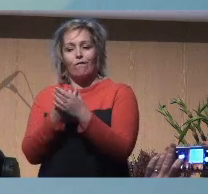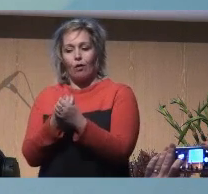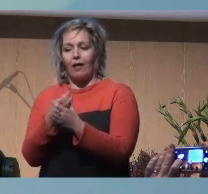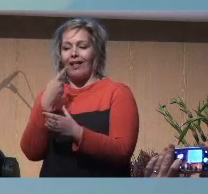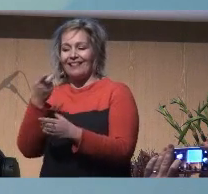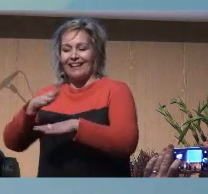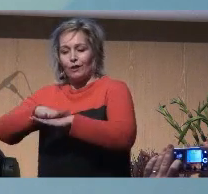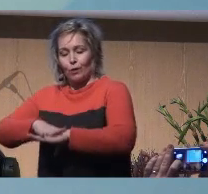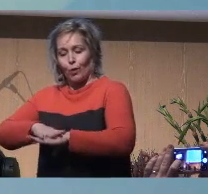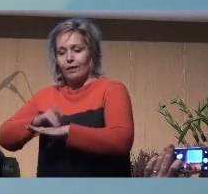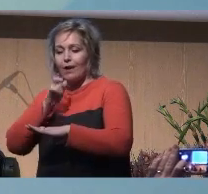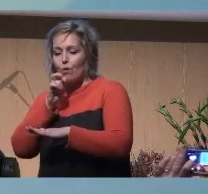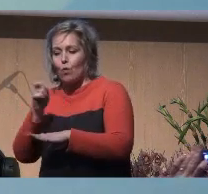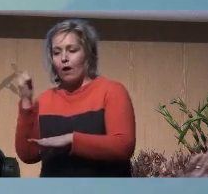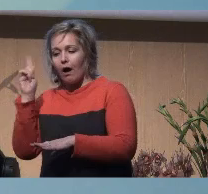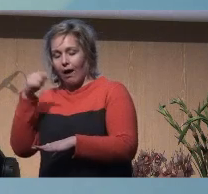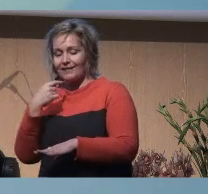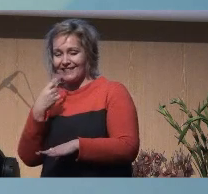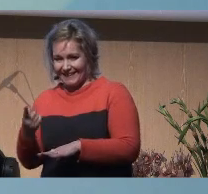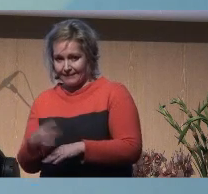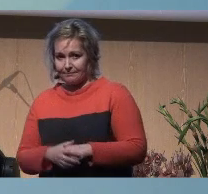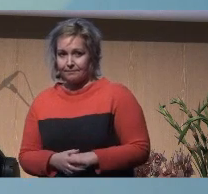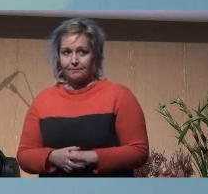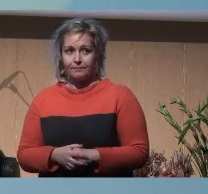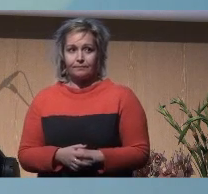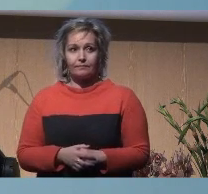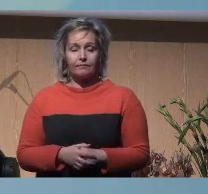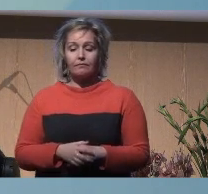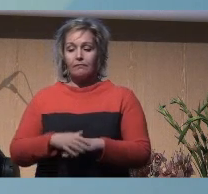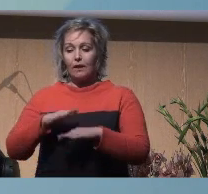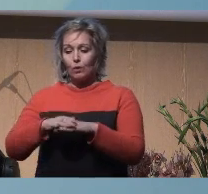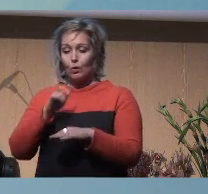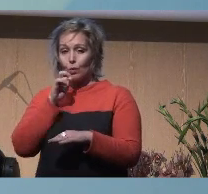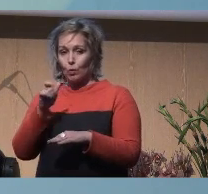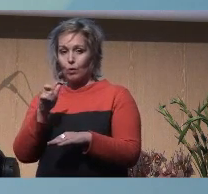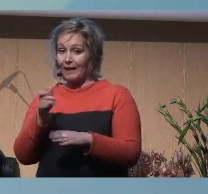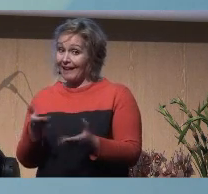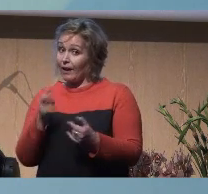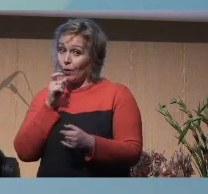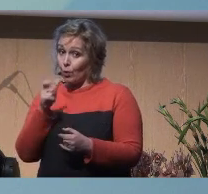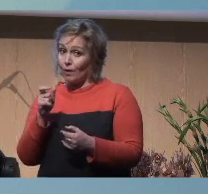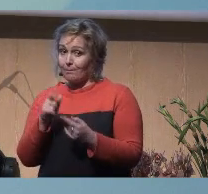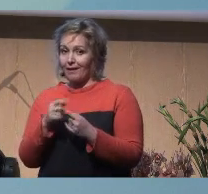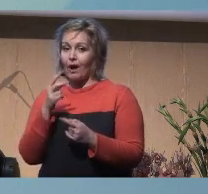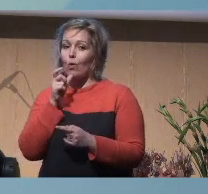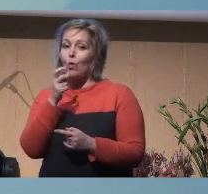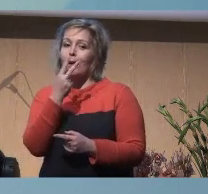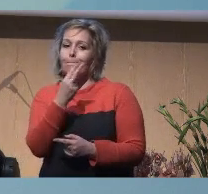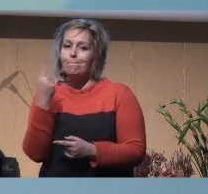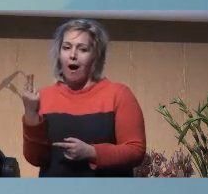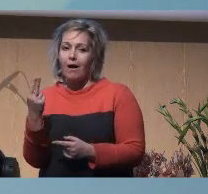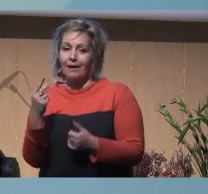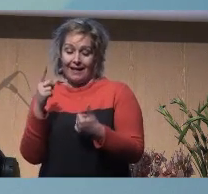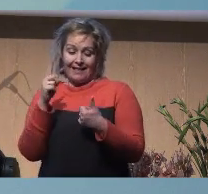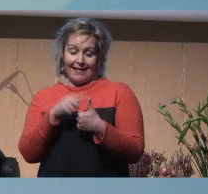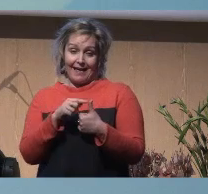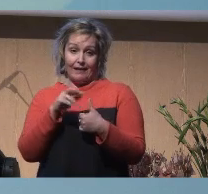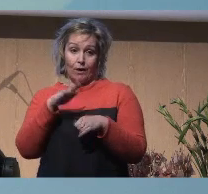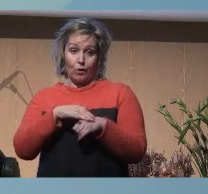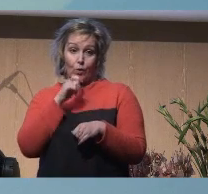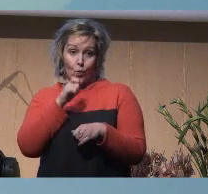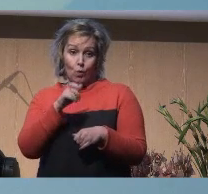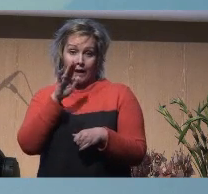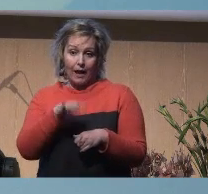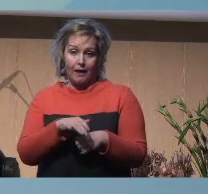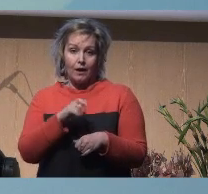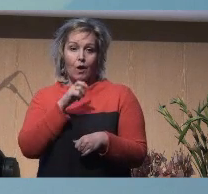de grunnord han kan si. Grunnord er ikke enkle ord, men ordpar. Det ene grunnord